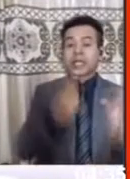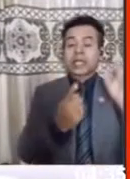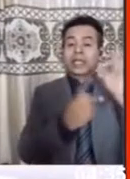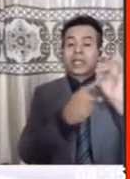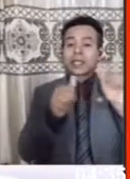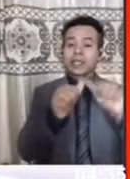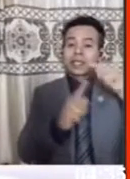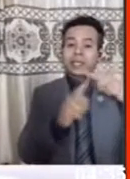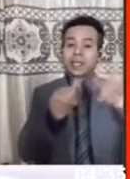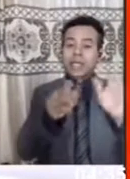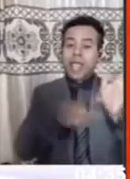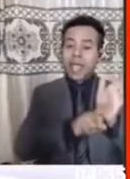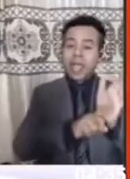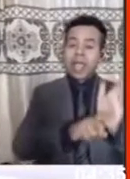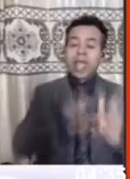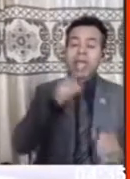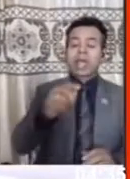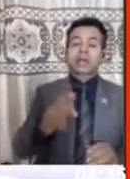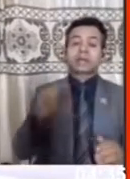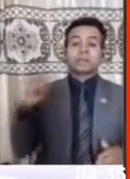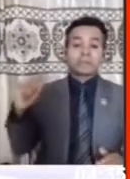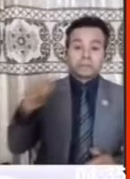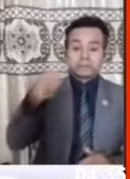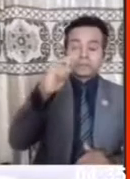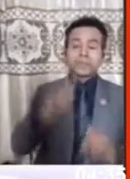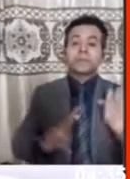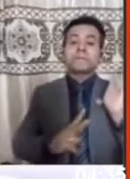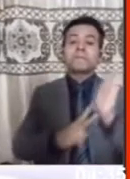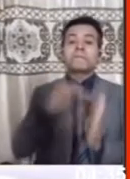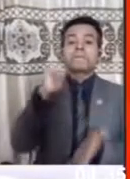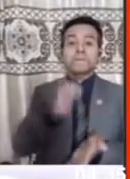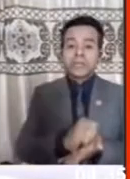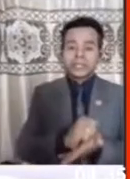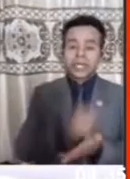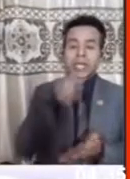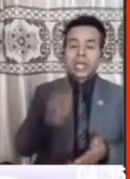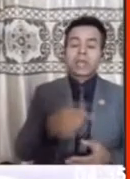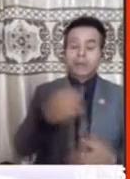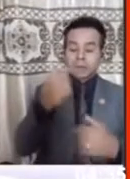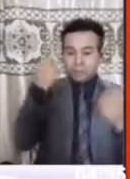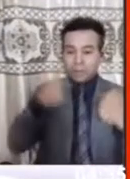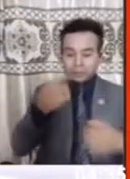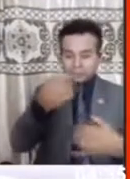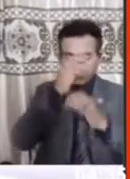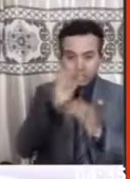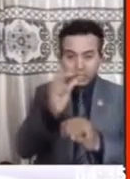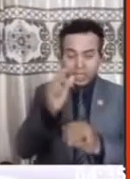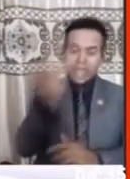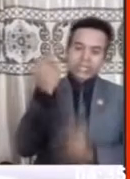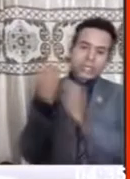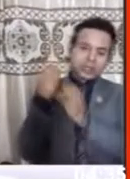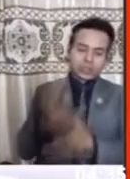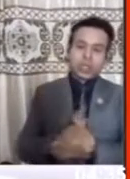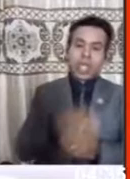1,75,494 জনে, আর মোট মারা গেছেন 2,238 জন। আজ বৃহস্পতিবার দুপুর 2:30 মহাকালী থেকে স্বাস্থ্য অধিদপ্তরের নিয়মিত অনলাইন